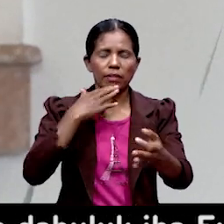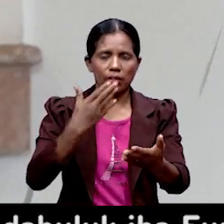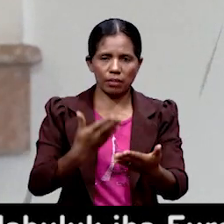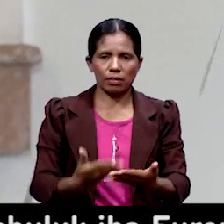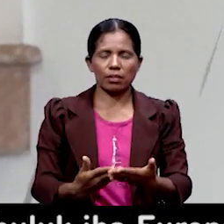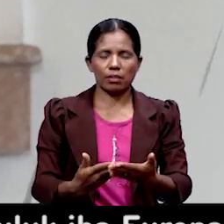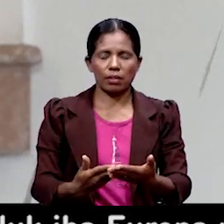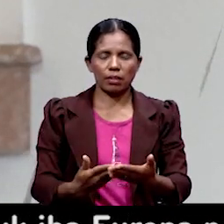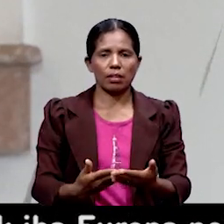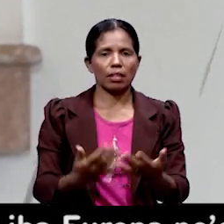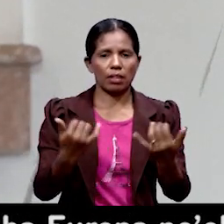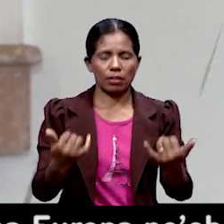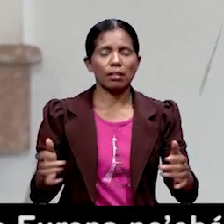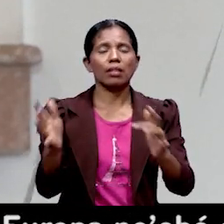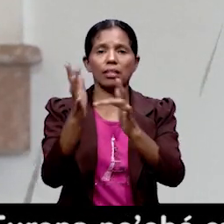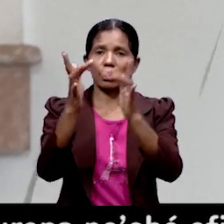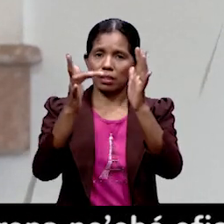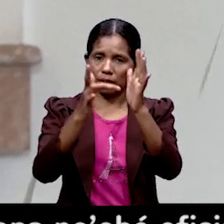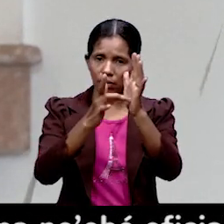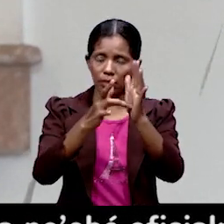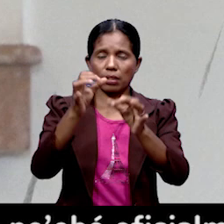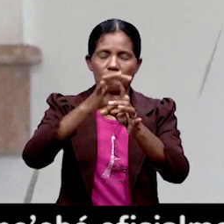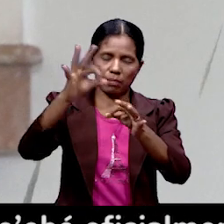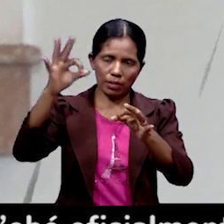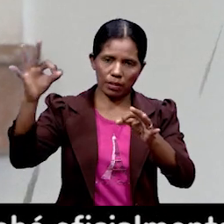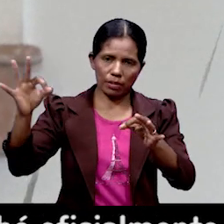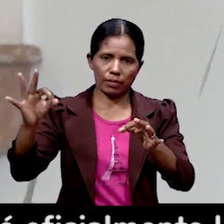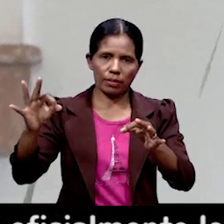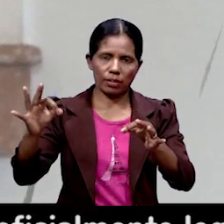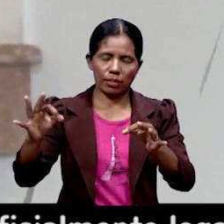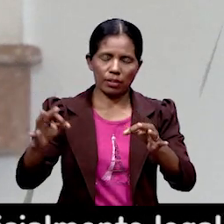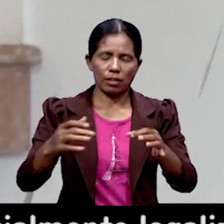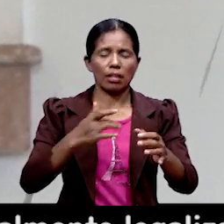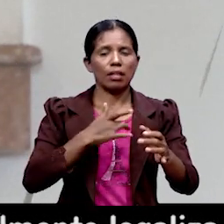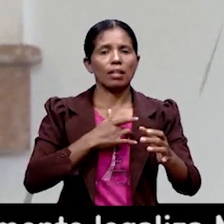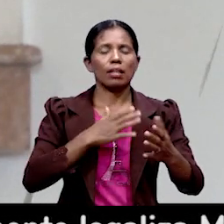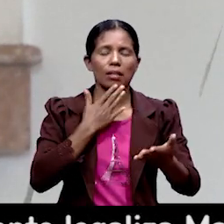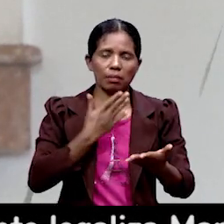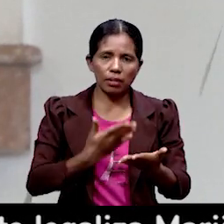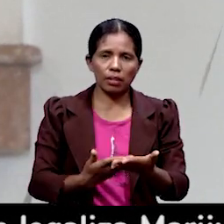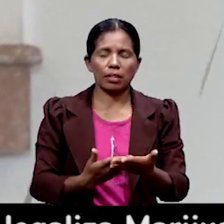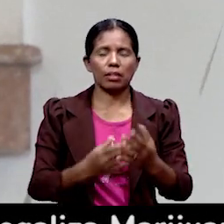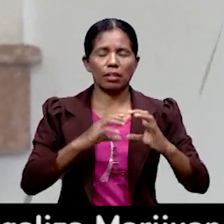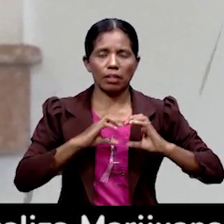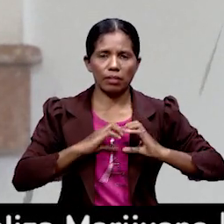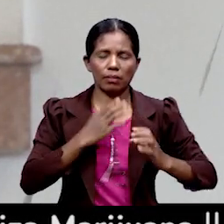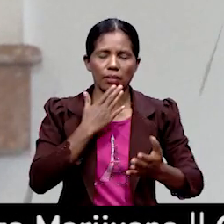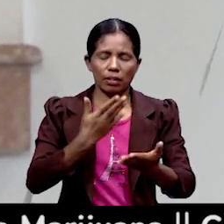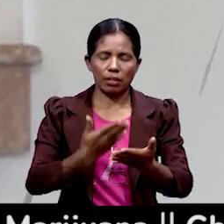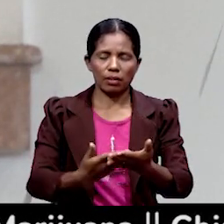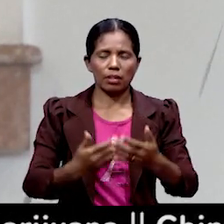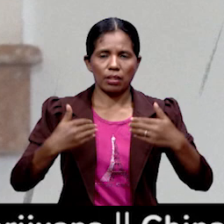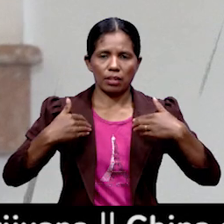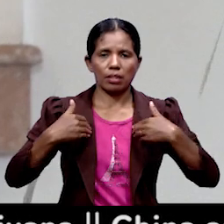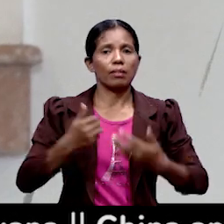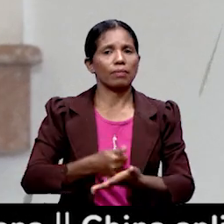nian idane, mas Jesus nia espírito rasi. Larang midar, kia que espírito